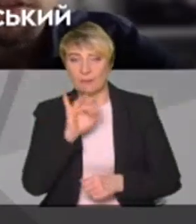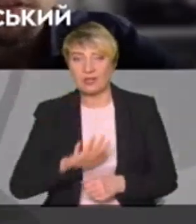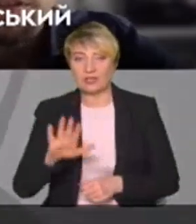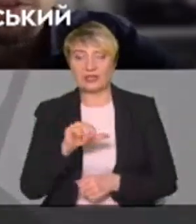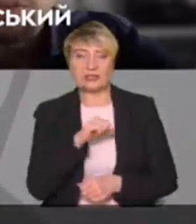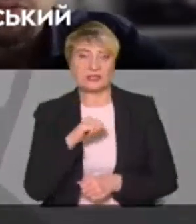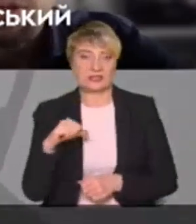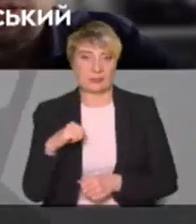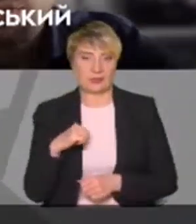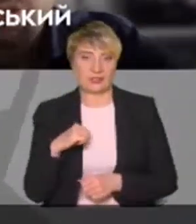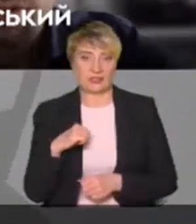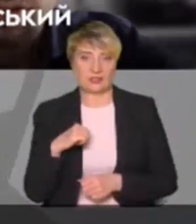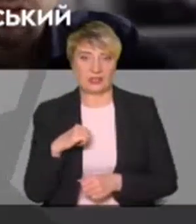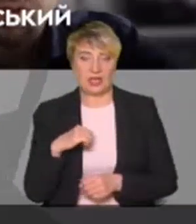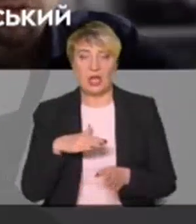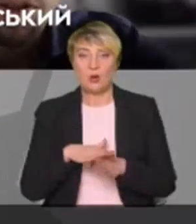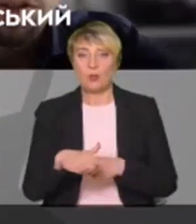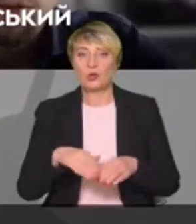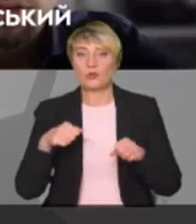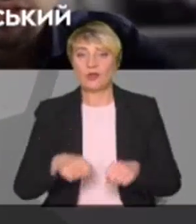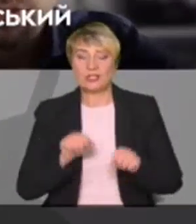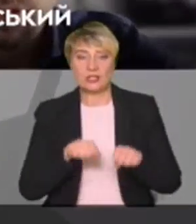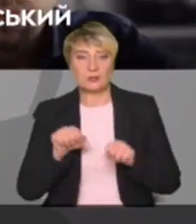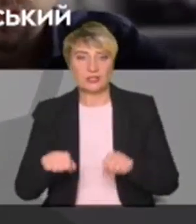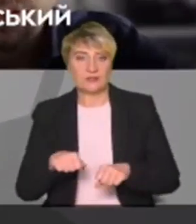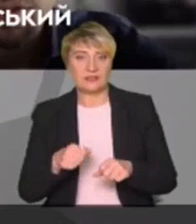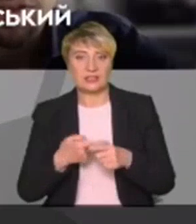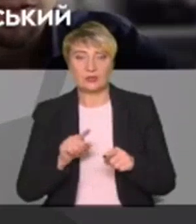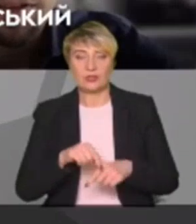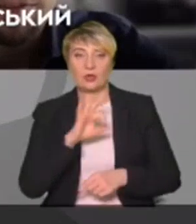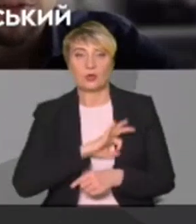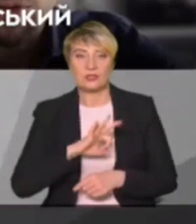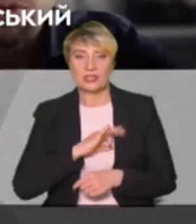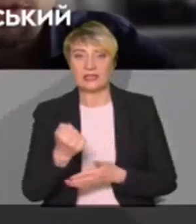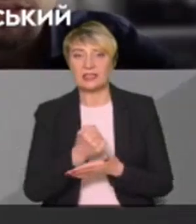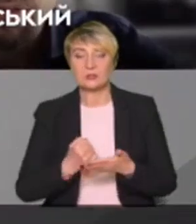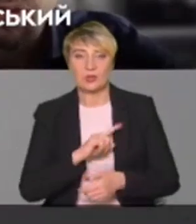самостійні повноваження і можливості щодо використання своїх збройних сил, а